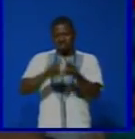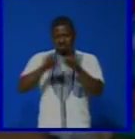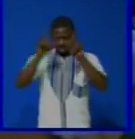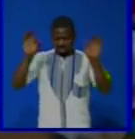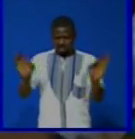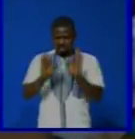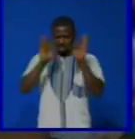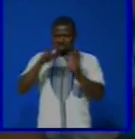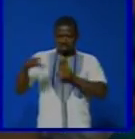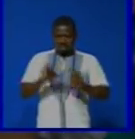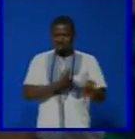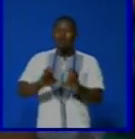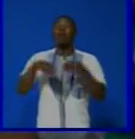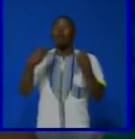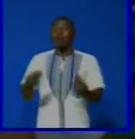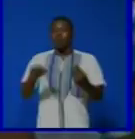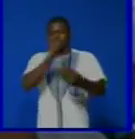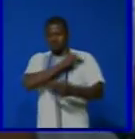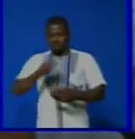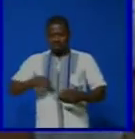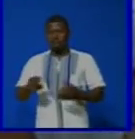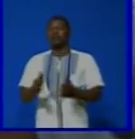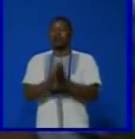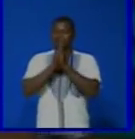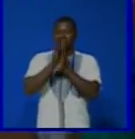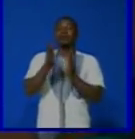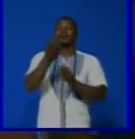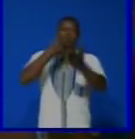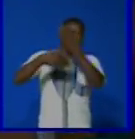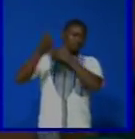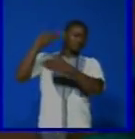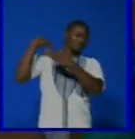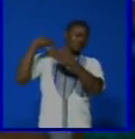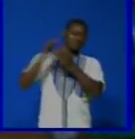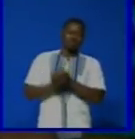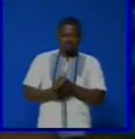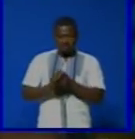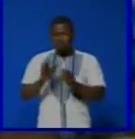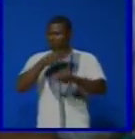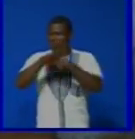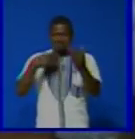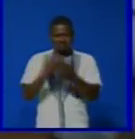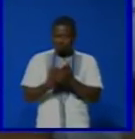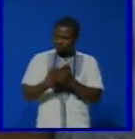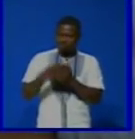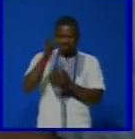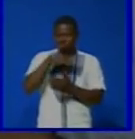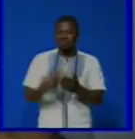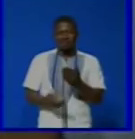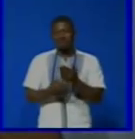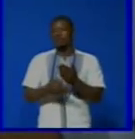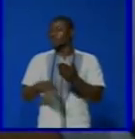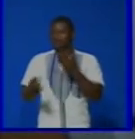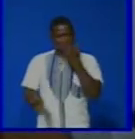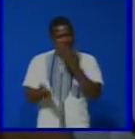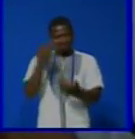a demandé auprès de nos ancêtres toute forme de facilitation pour éviter la prolongation de cette